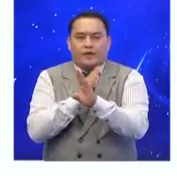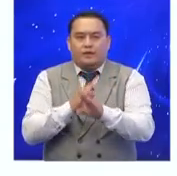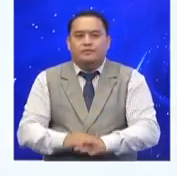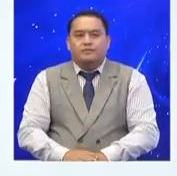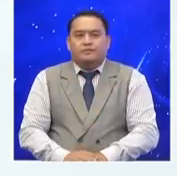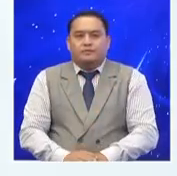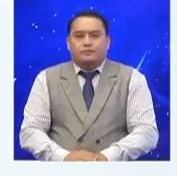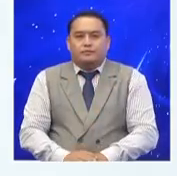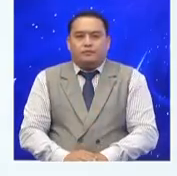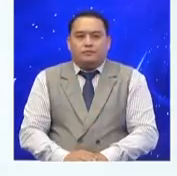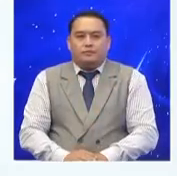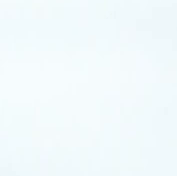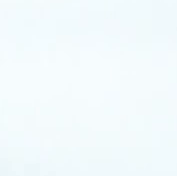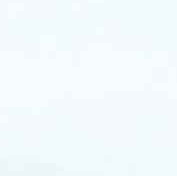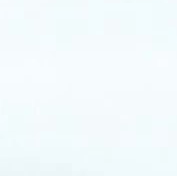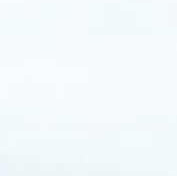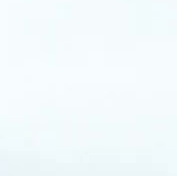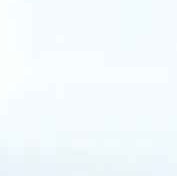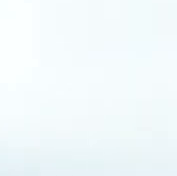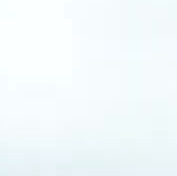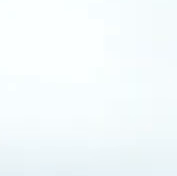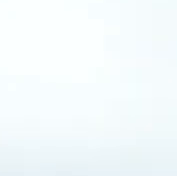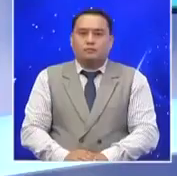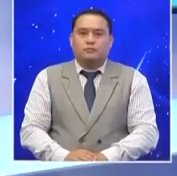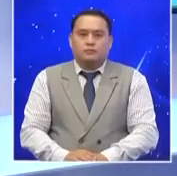Рустам Аралбаев, Абзал Нусипов, телеканал ЧИЦУ.